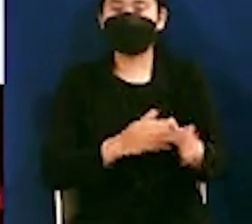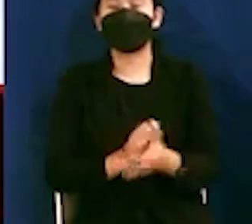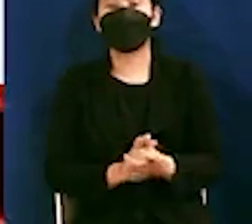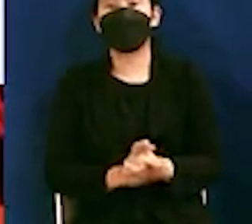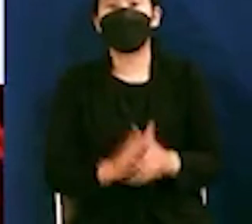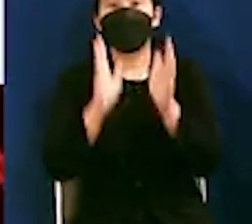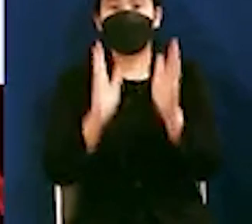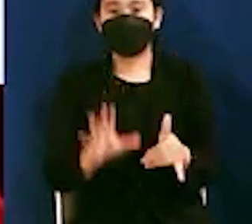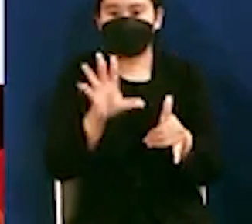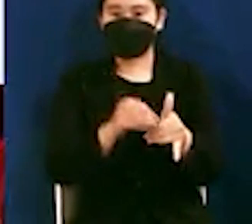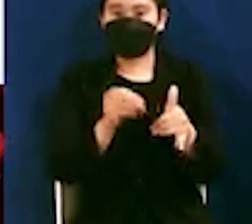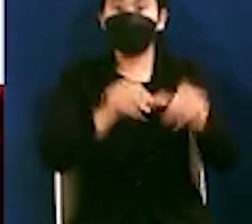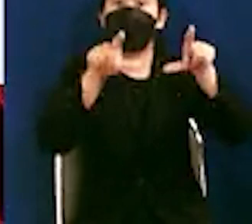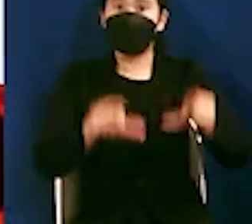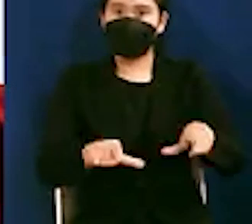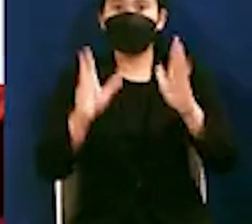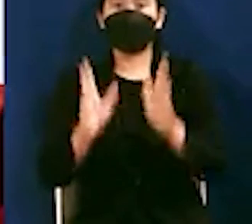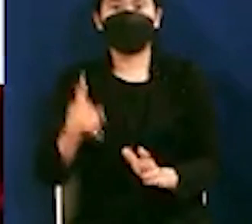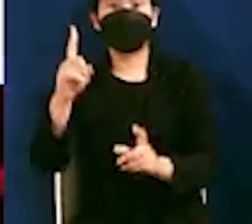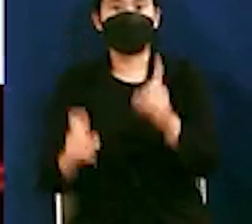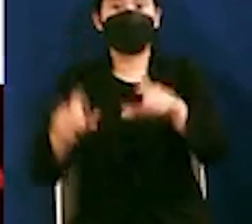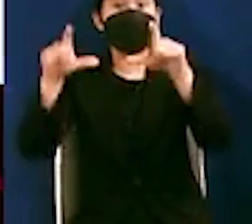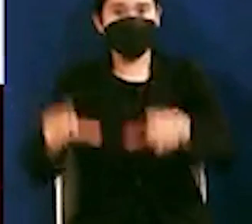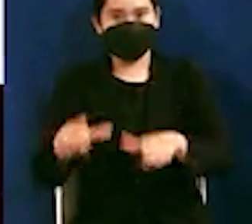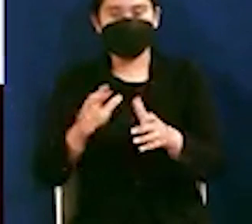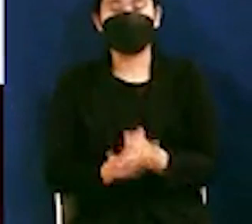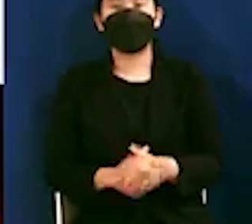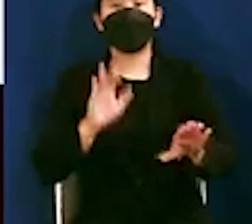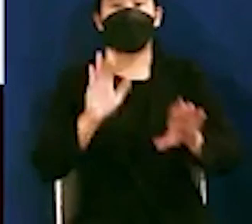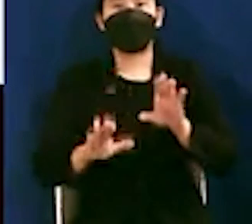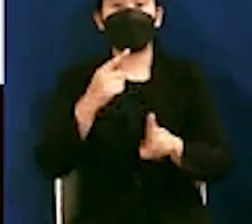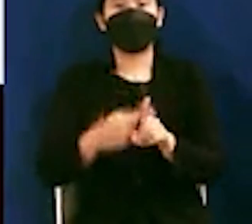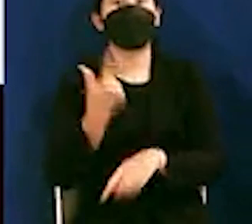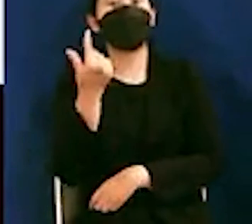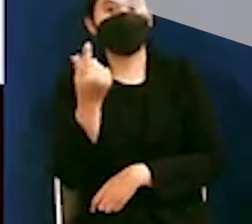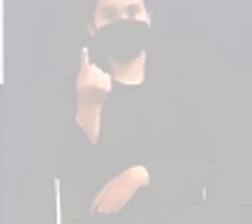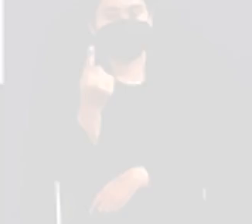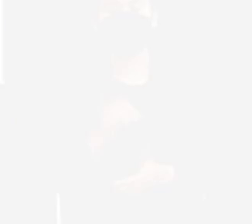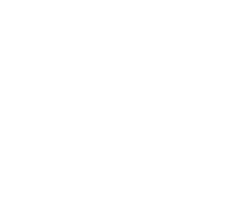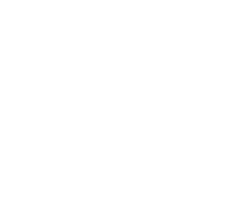ดเชื้อรายวันก็จะลดลงแล้วก็จุดสูงสุดจะอยู่ประมาณกลางเดือนพฤศจิกายนนะครับ